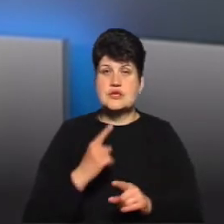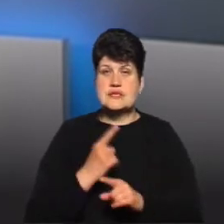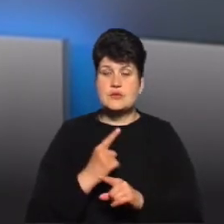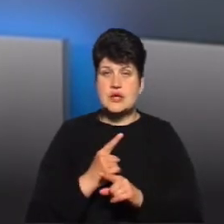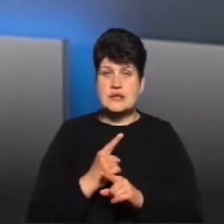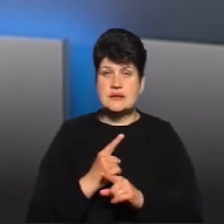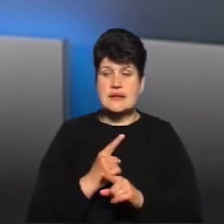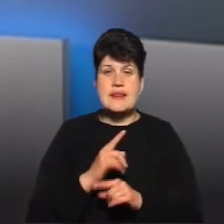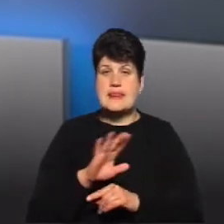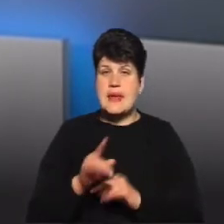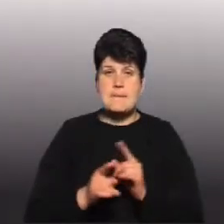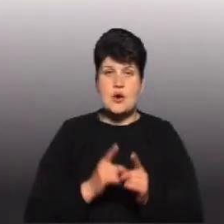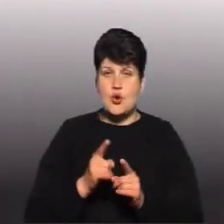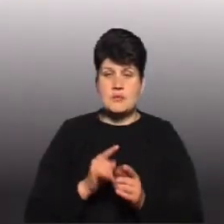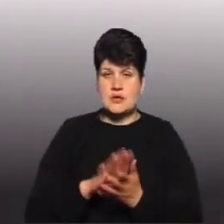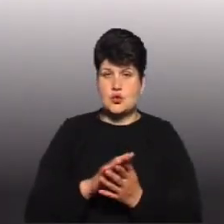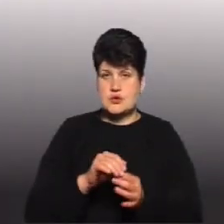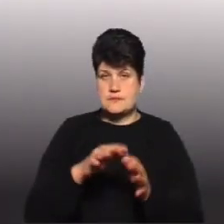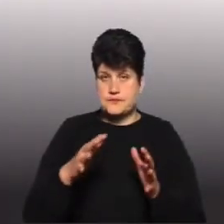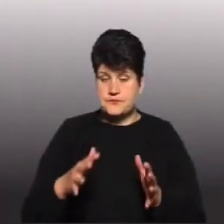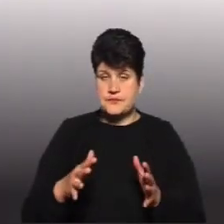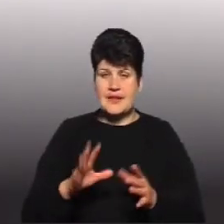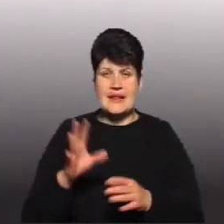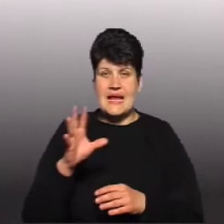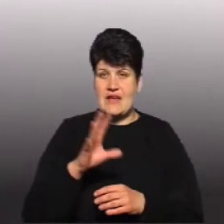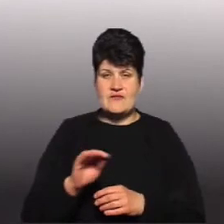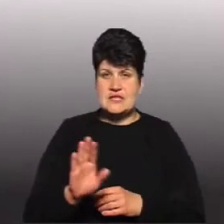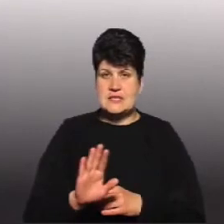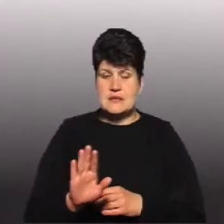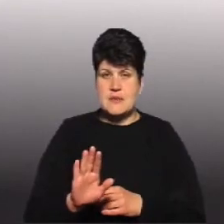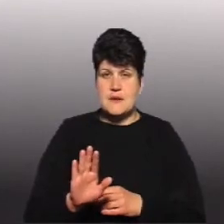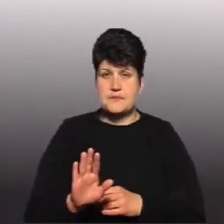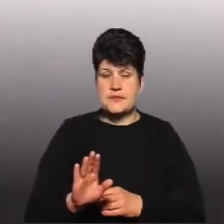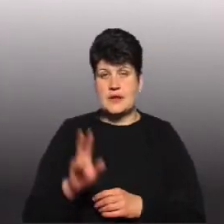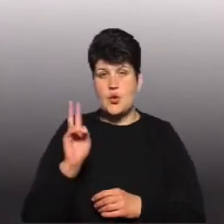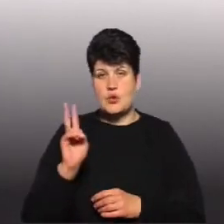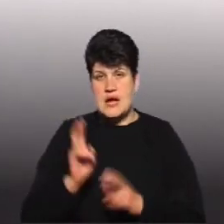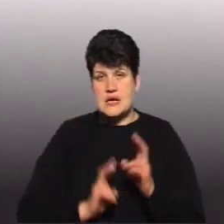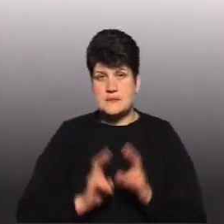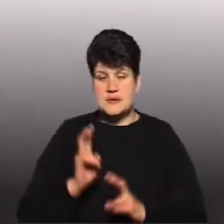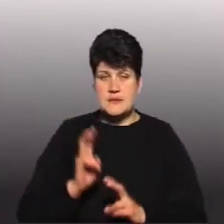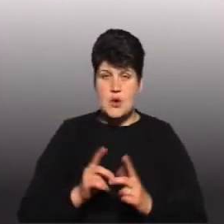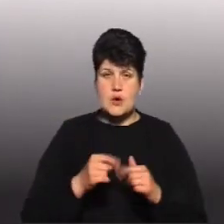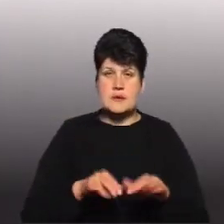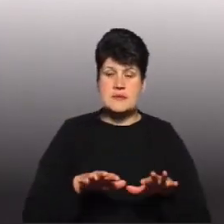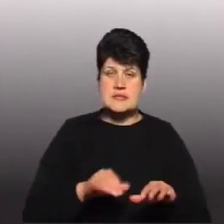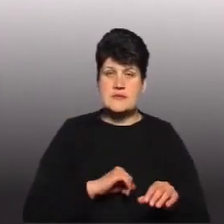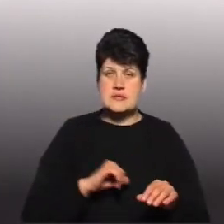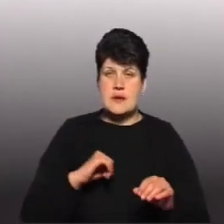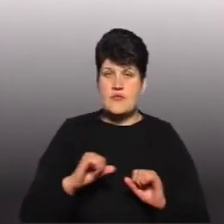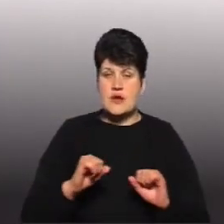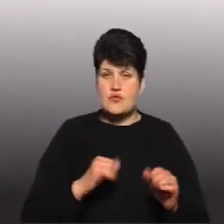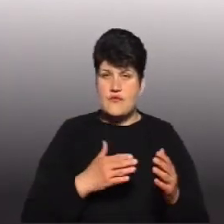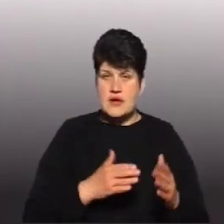неперероблених відходів. Проте не всіма і комунальними підприємствами, органами місцевого самоврядування забезпечується дана норма